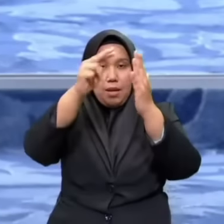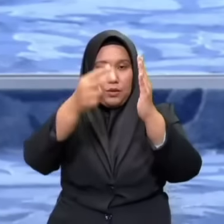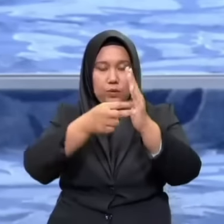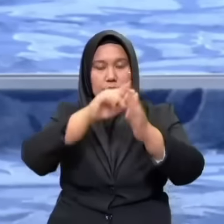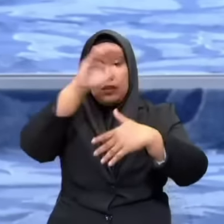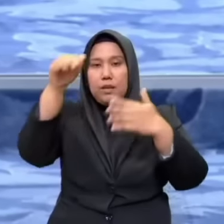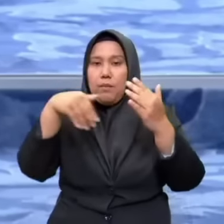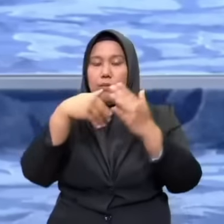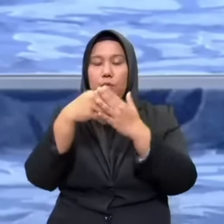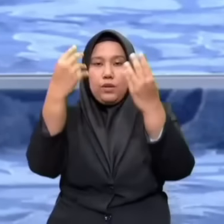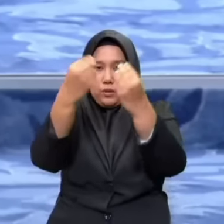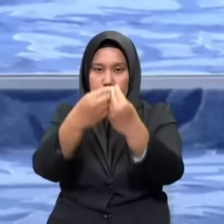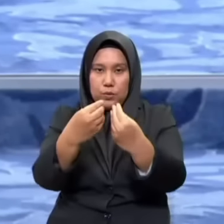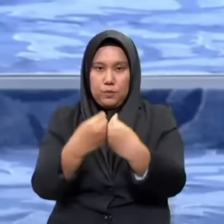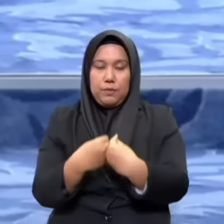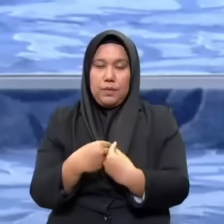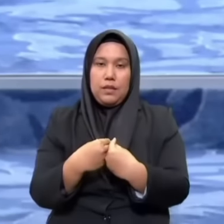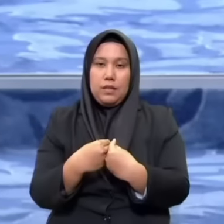jumlah